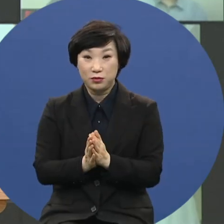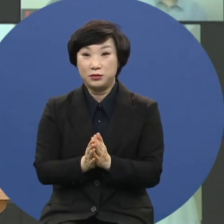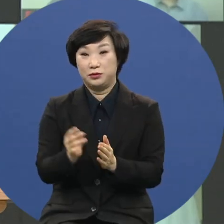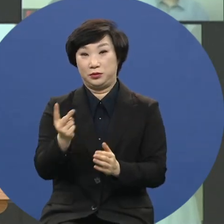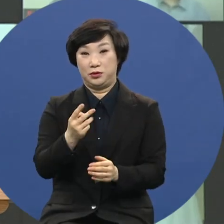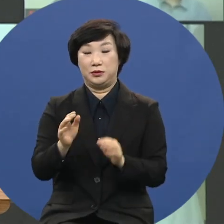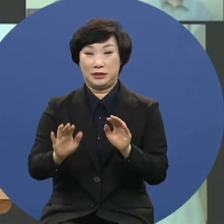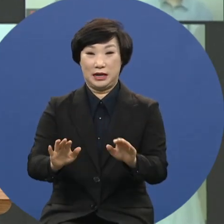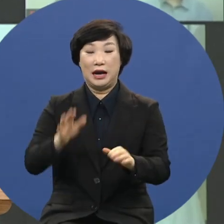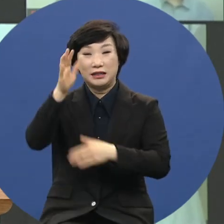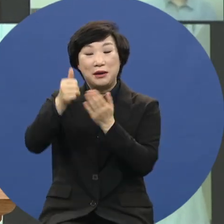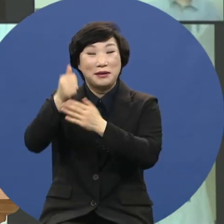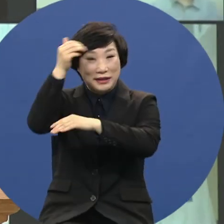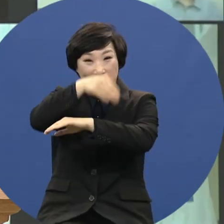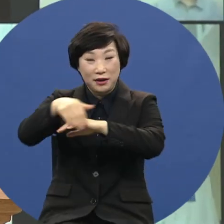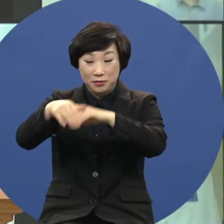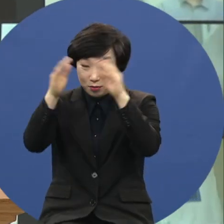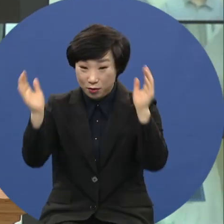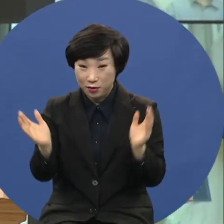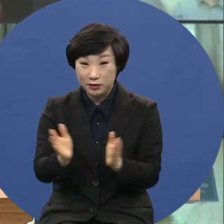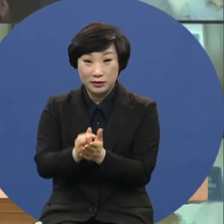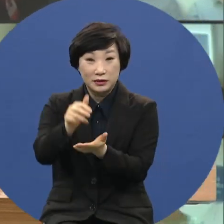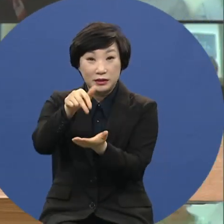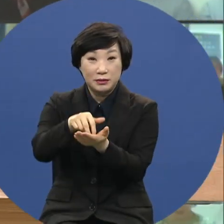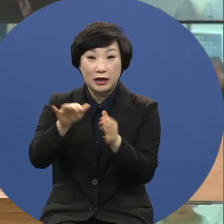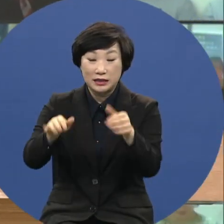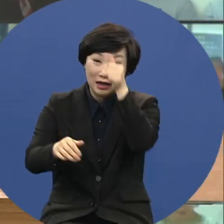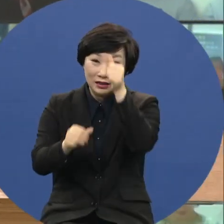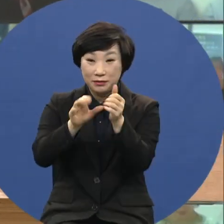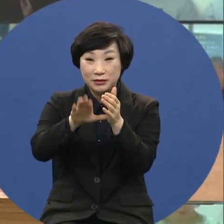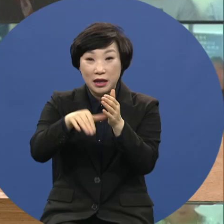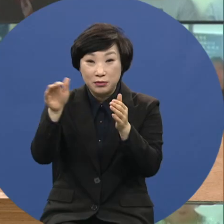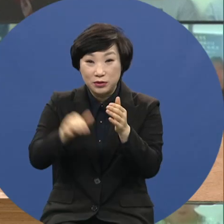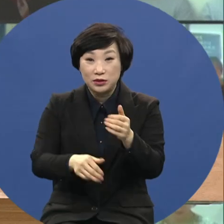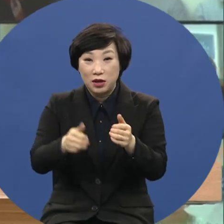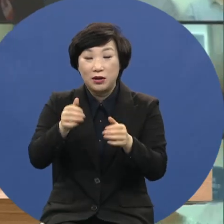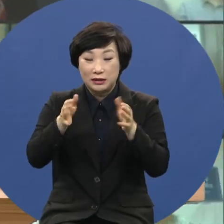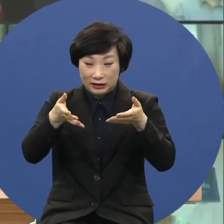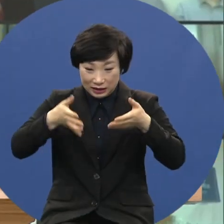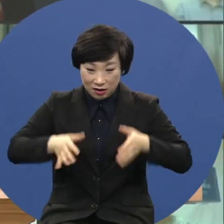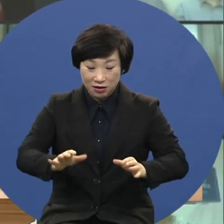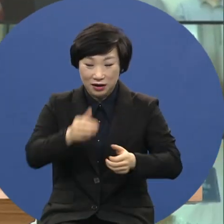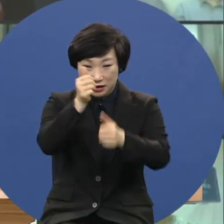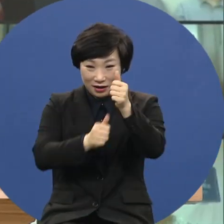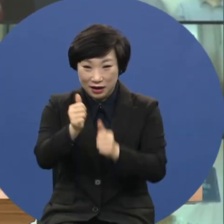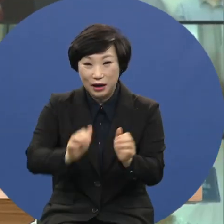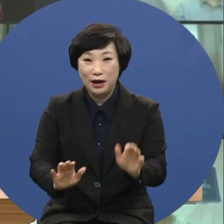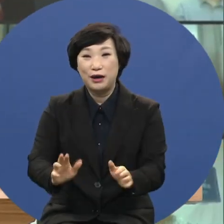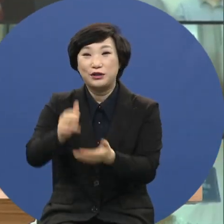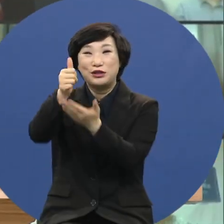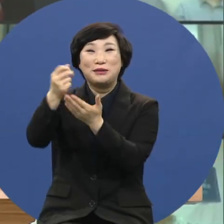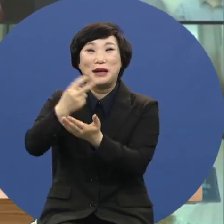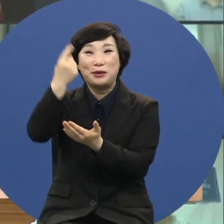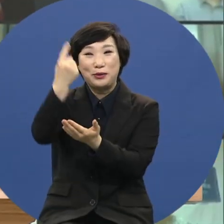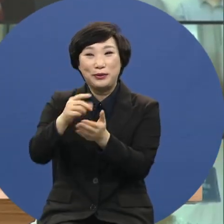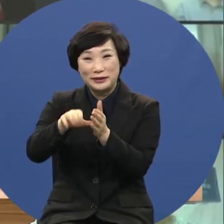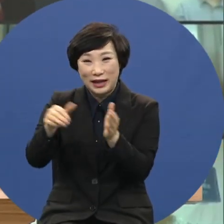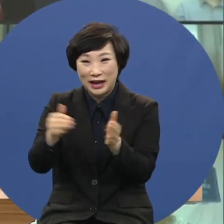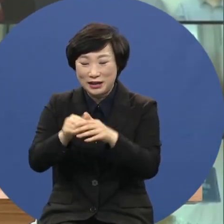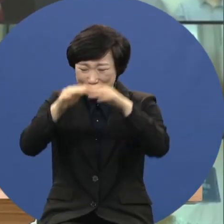그리고 하나님의 섭리에 전체적으로 아담부터 태어나서 주님 재림에 오실